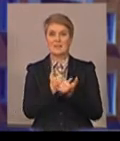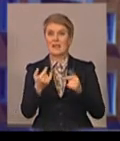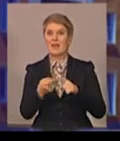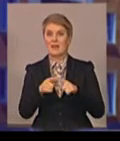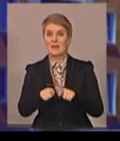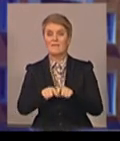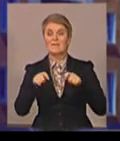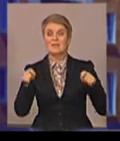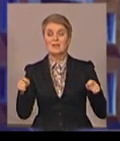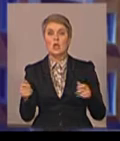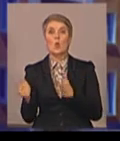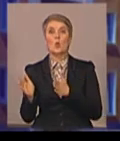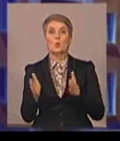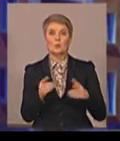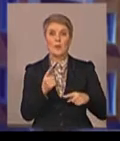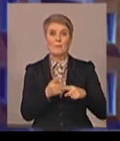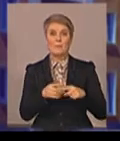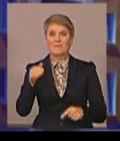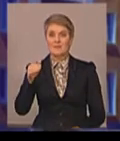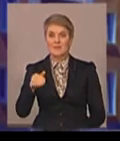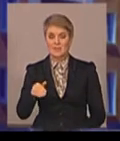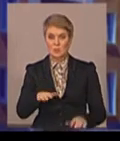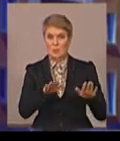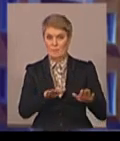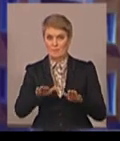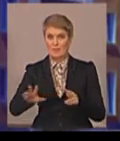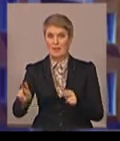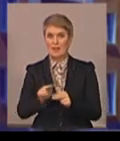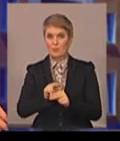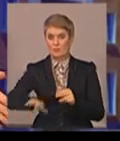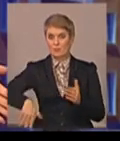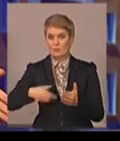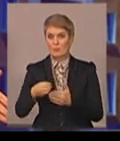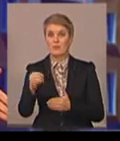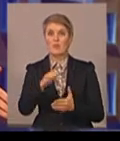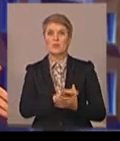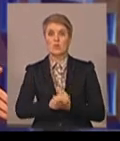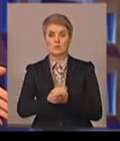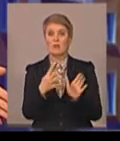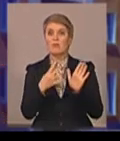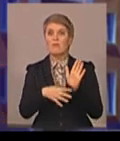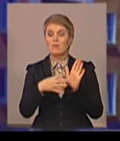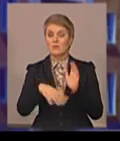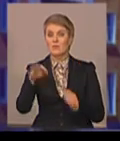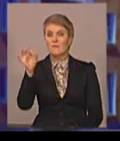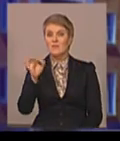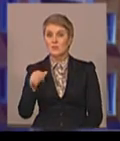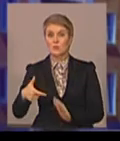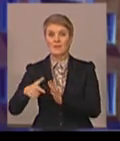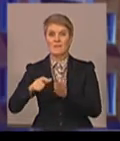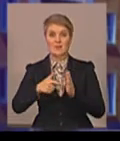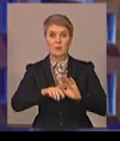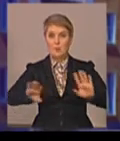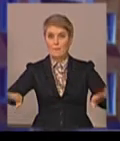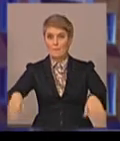гуртожиток. Майже на 500 місць. Ремонтували будівлю коштом Євросоюзу. Але 90% кімнат порожні. Чому,